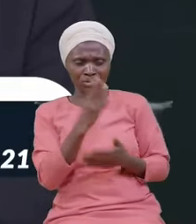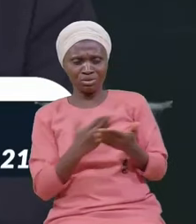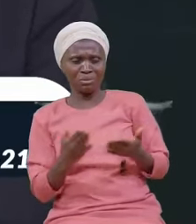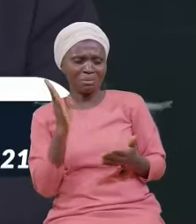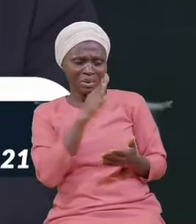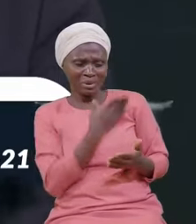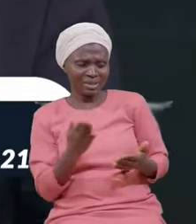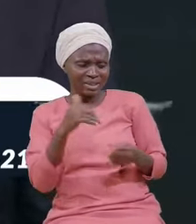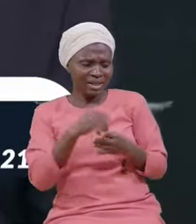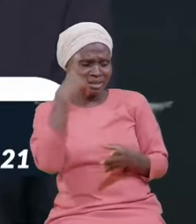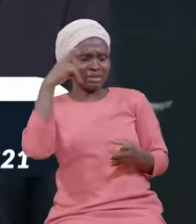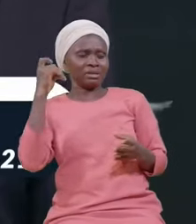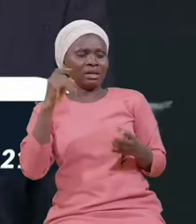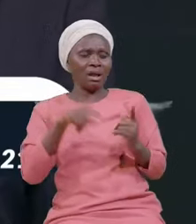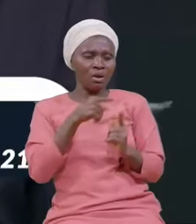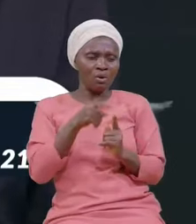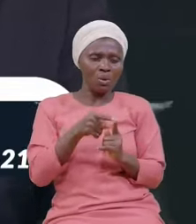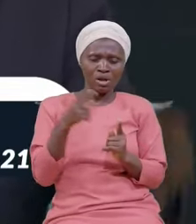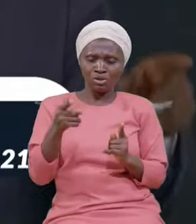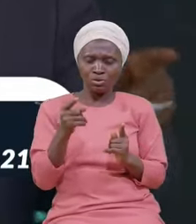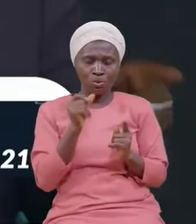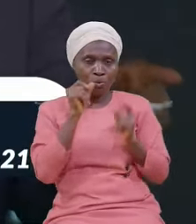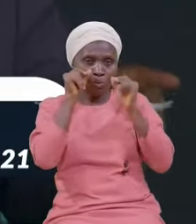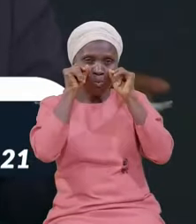Et quand tu te réveilles le matin,